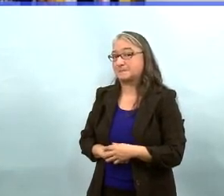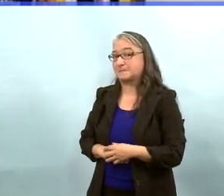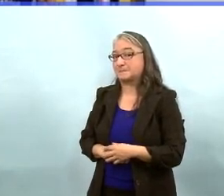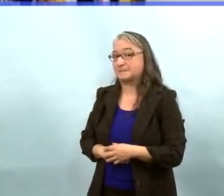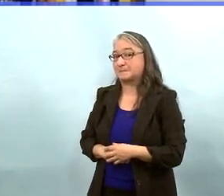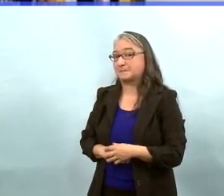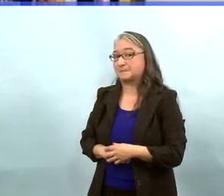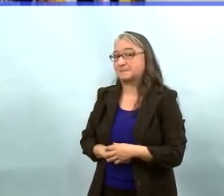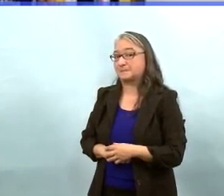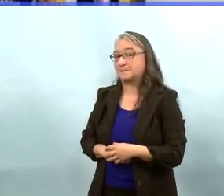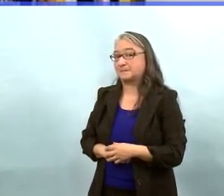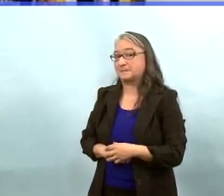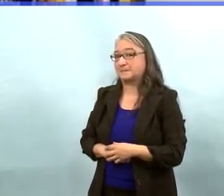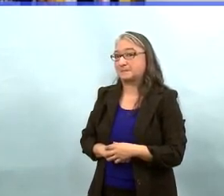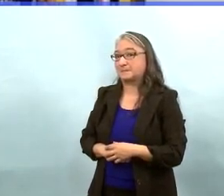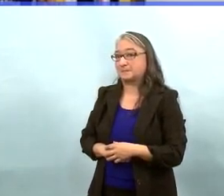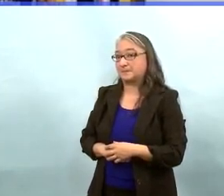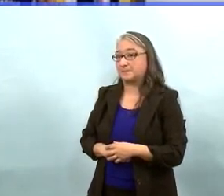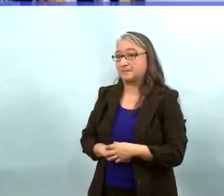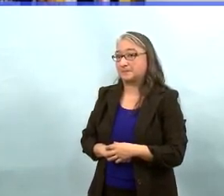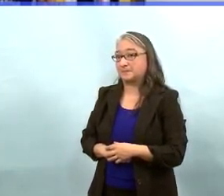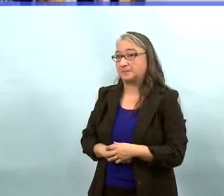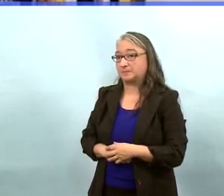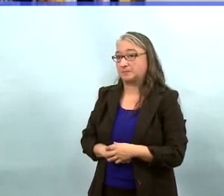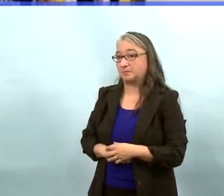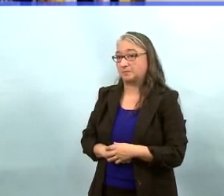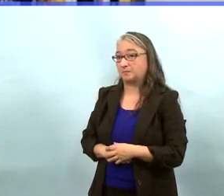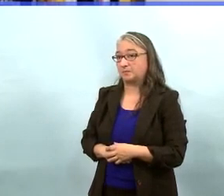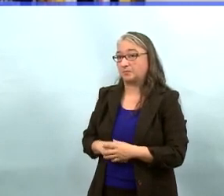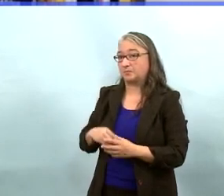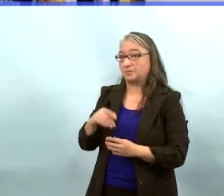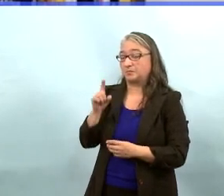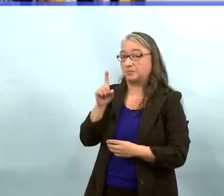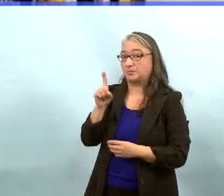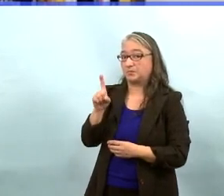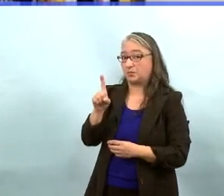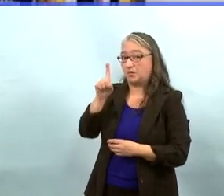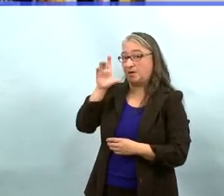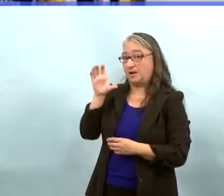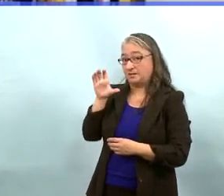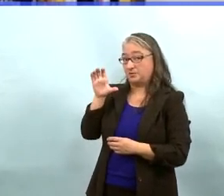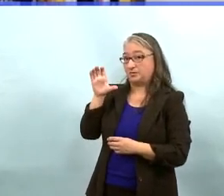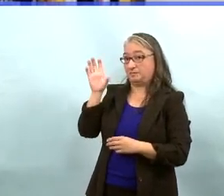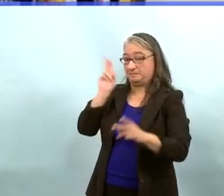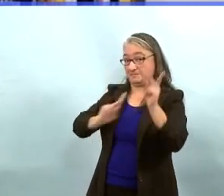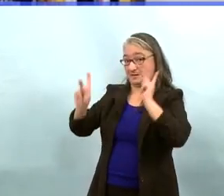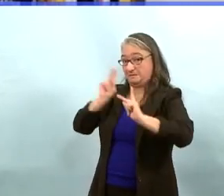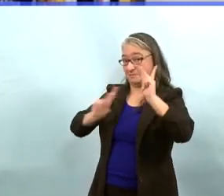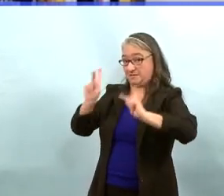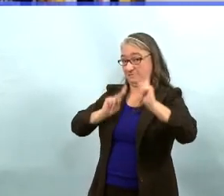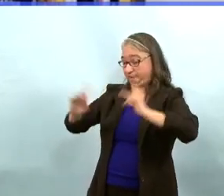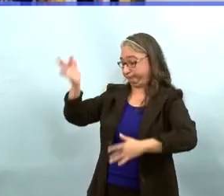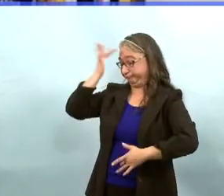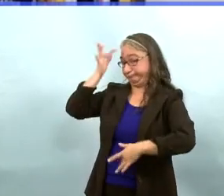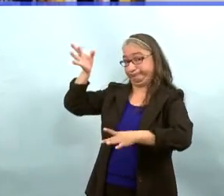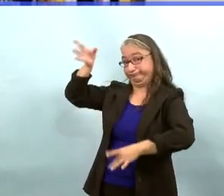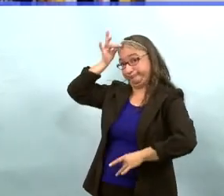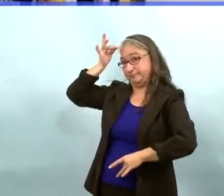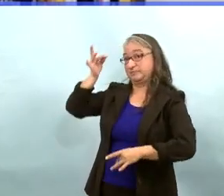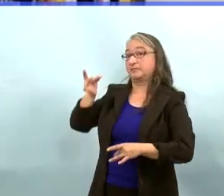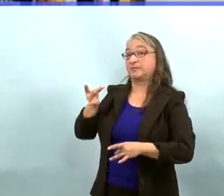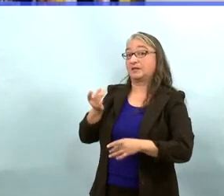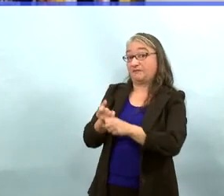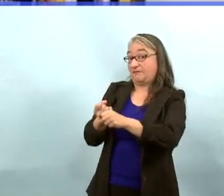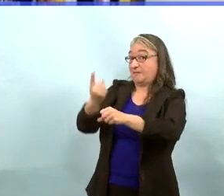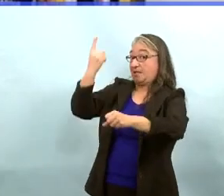Alors, le pourcentage de décès par 100 000 cas d'infection a baissé de presque moitié par rapport à il y a un